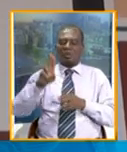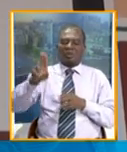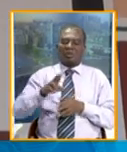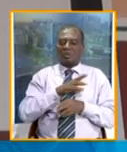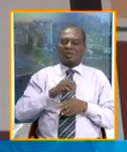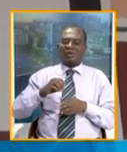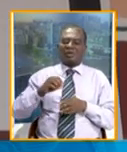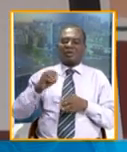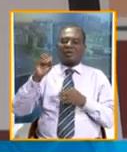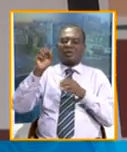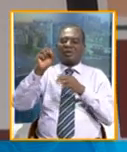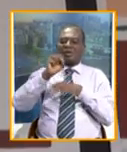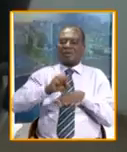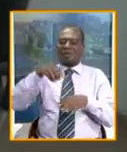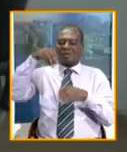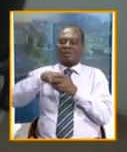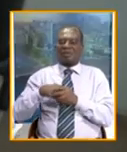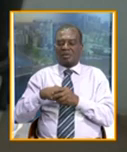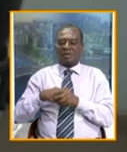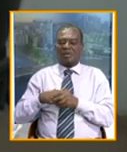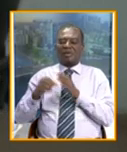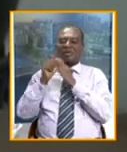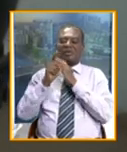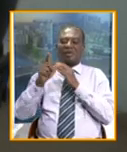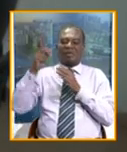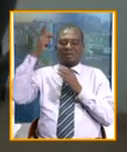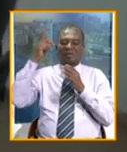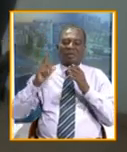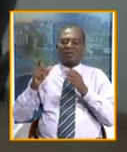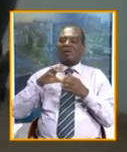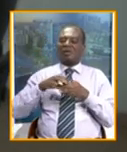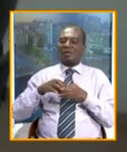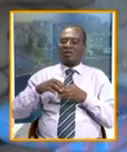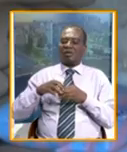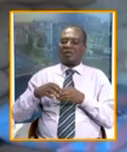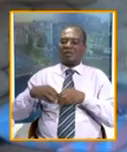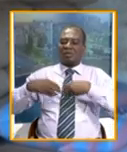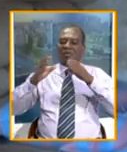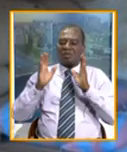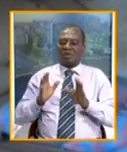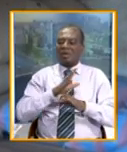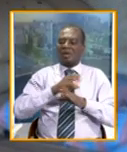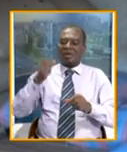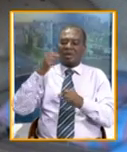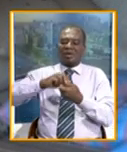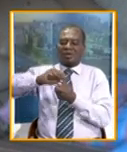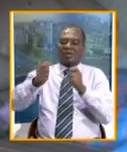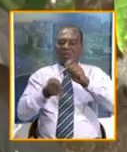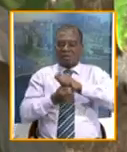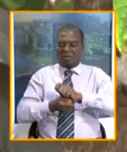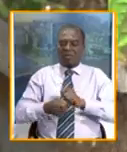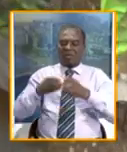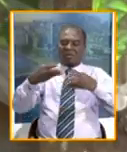agriale basée à Gadouan, dans la sous-préfecture de Daloa, œuvre dans la production, la commercialisation et la transformation des